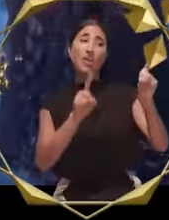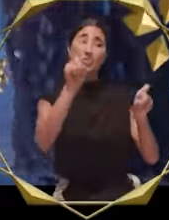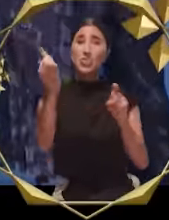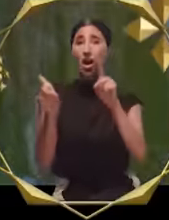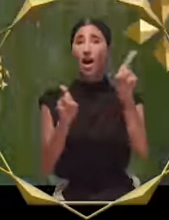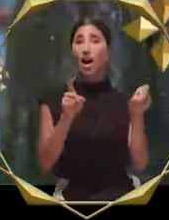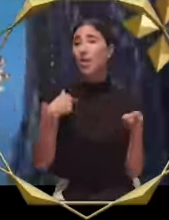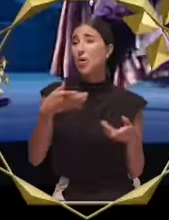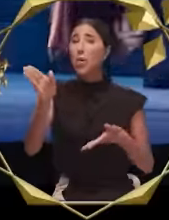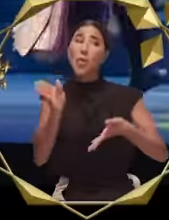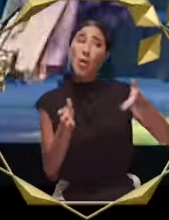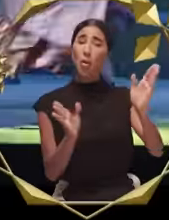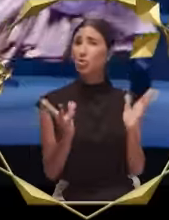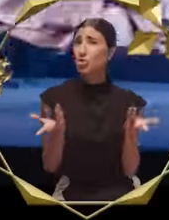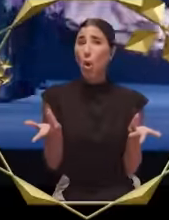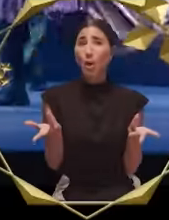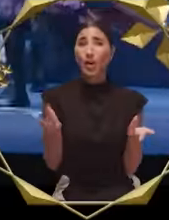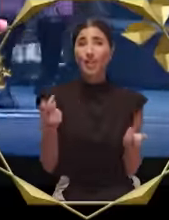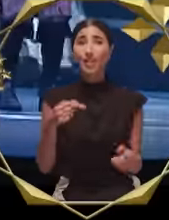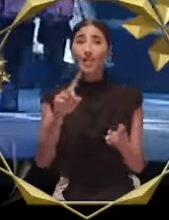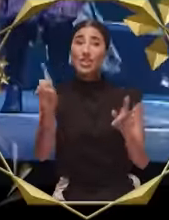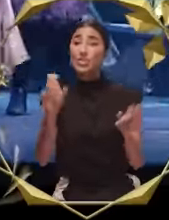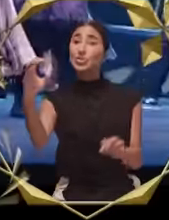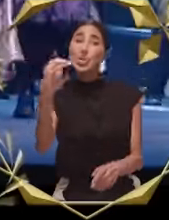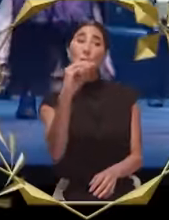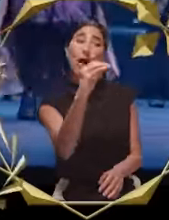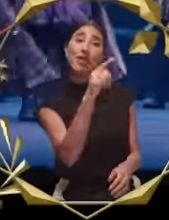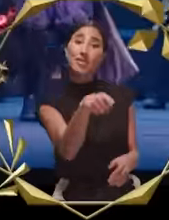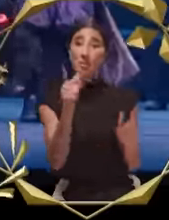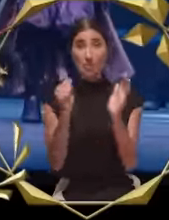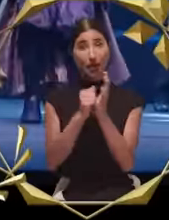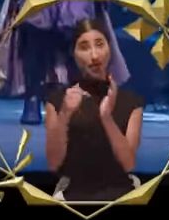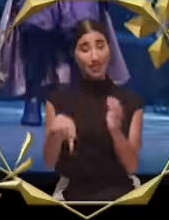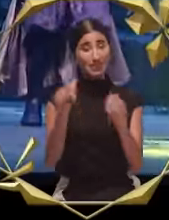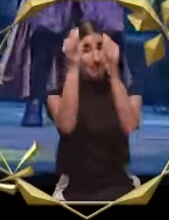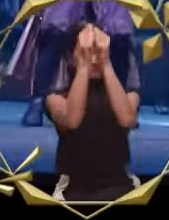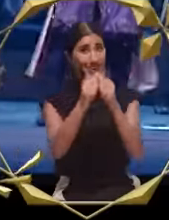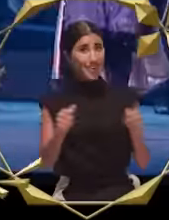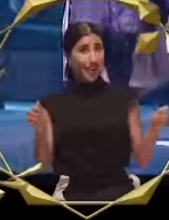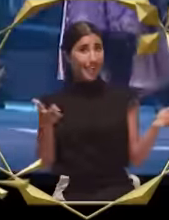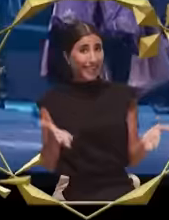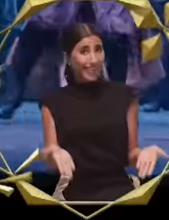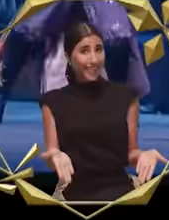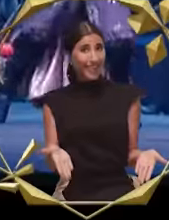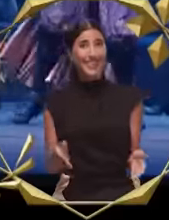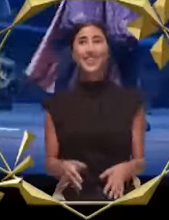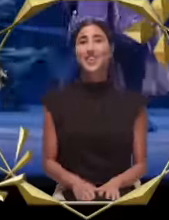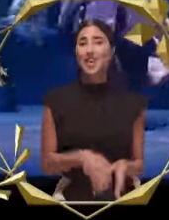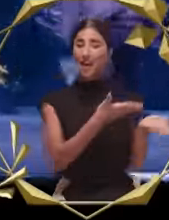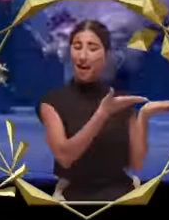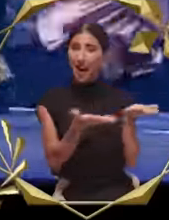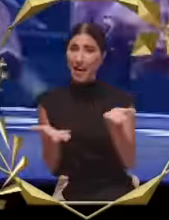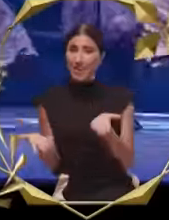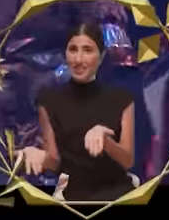دربي من أين؟ ردوا علي يا جمهور بيتك مسرحنا يا زين. مهما نلف